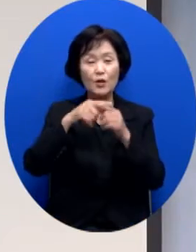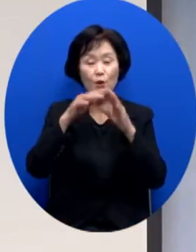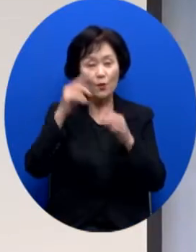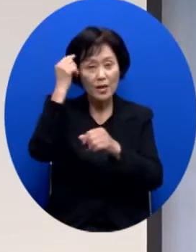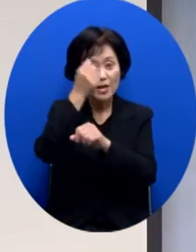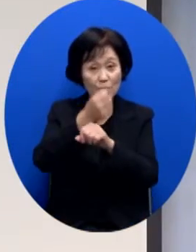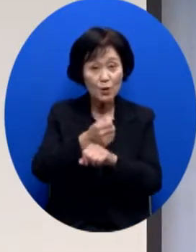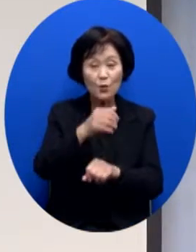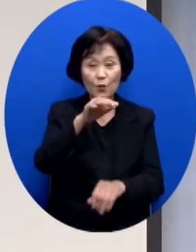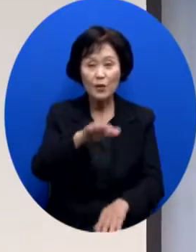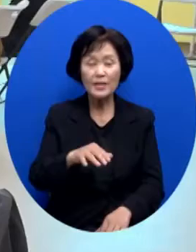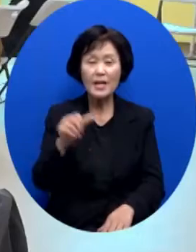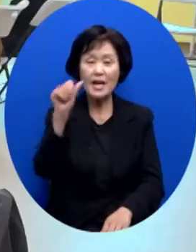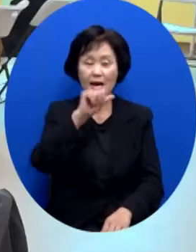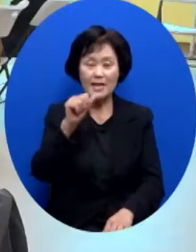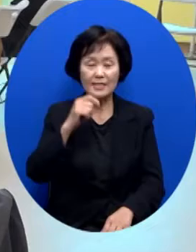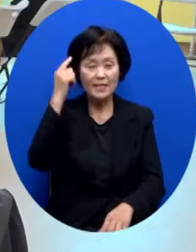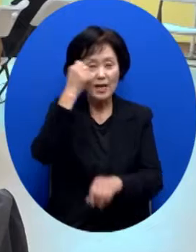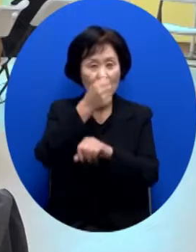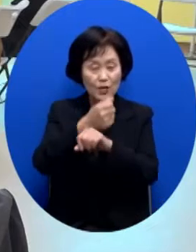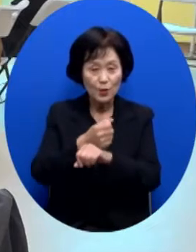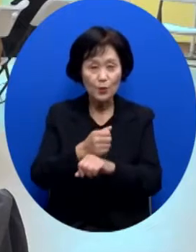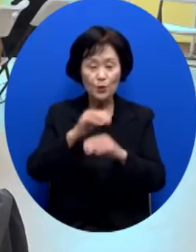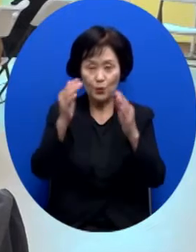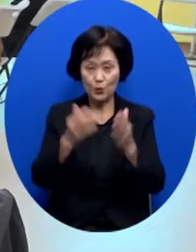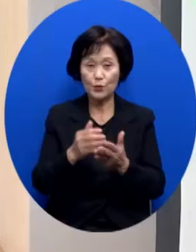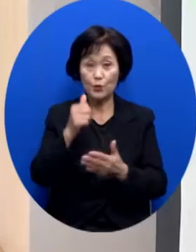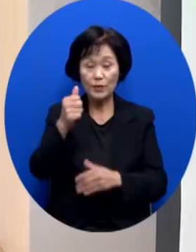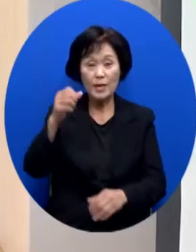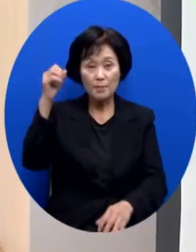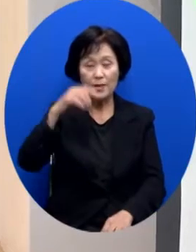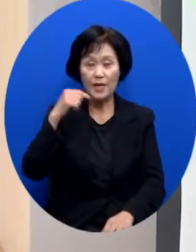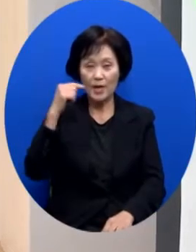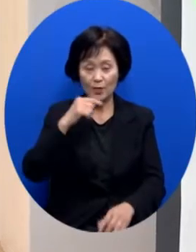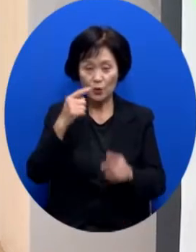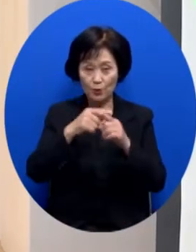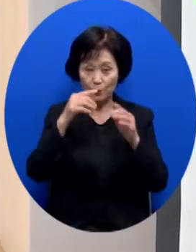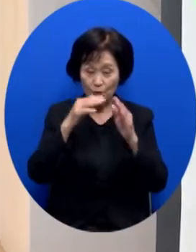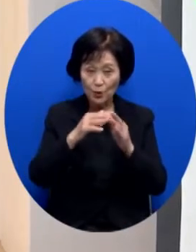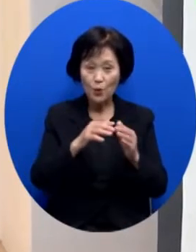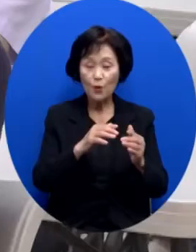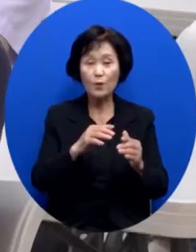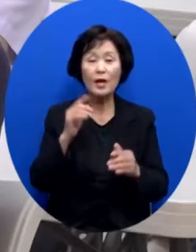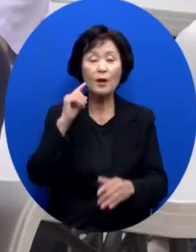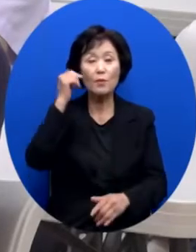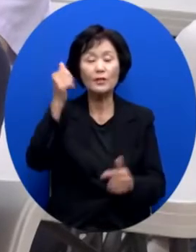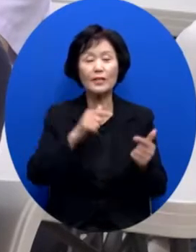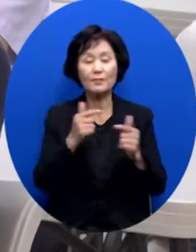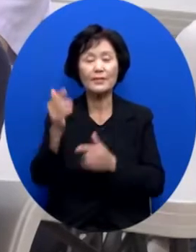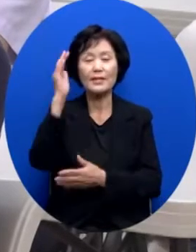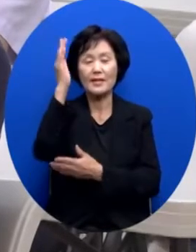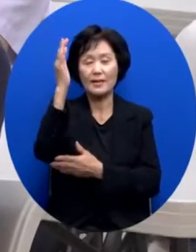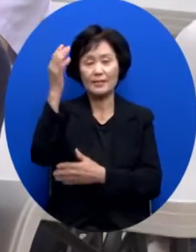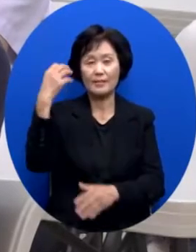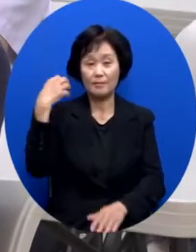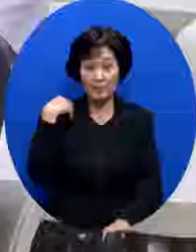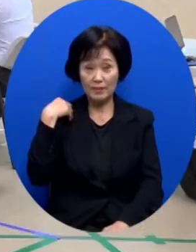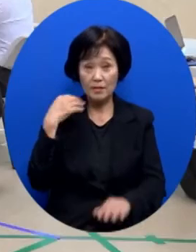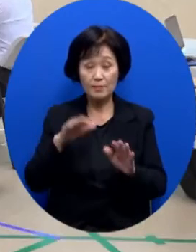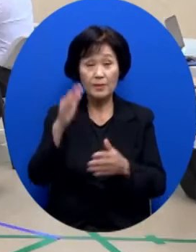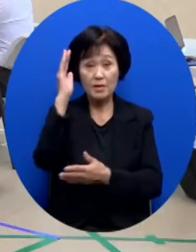아시아 미래인재연구소 최윤식 소장 빛과 소금교회 김한원 목사 등이 강사로 나섰습니다 이번